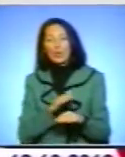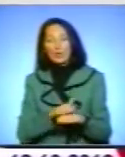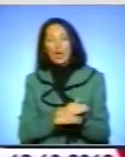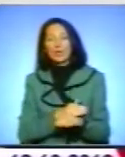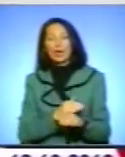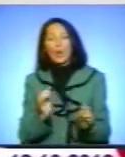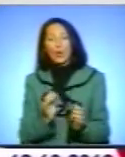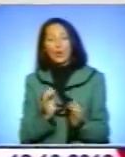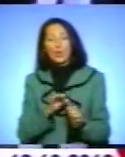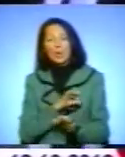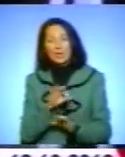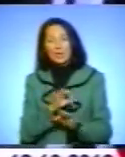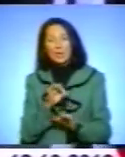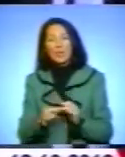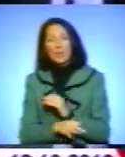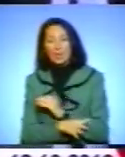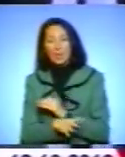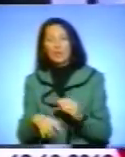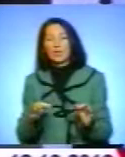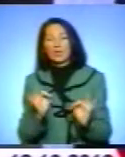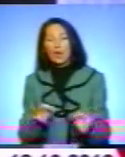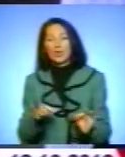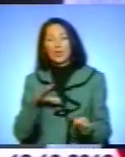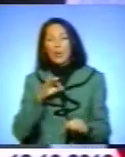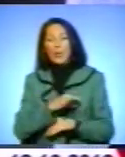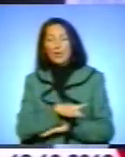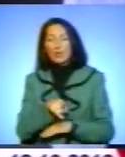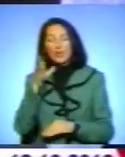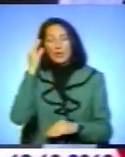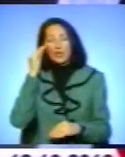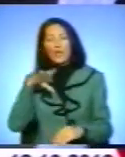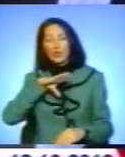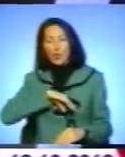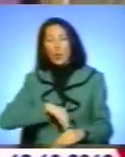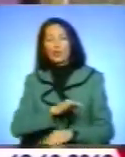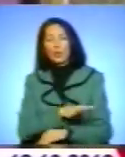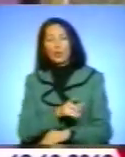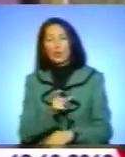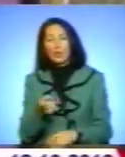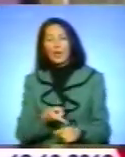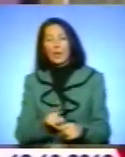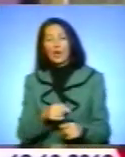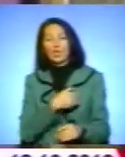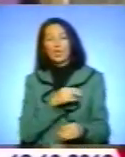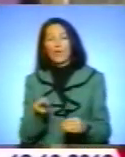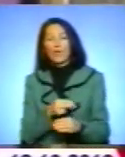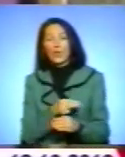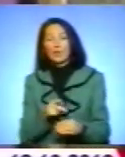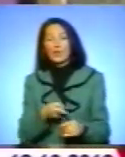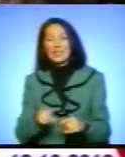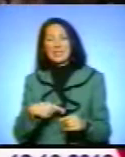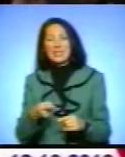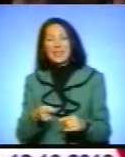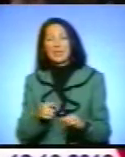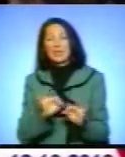бідняків. Справжньою бідністю він вважав духовну убогість людей, яку бажав вилікувати через проповідування Слова Божого. Сьогодні,